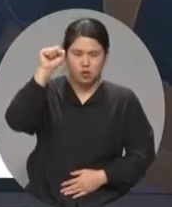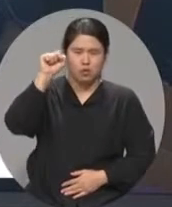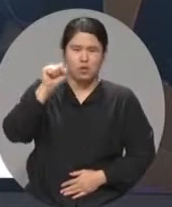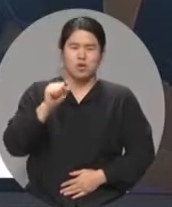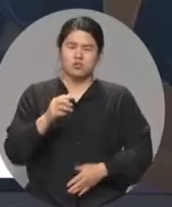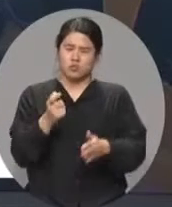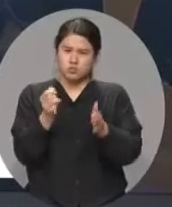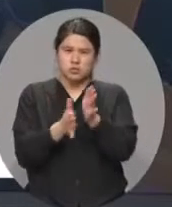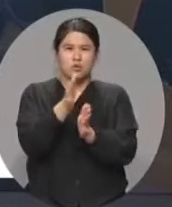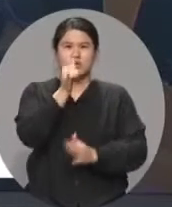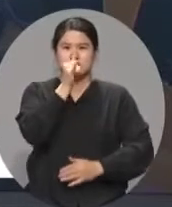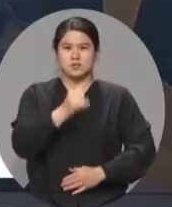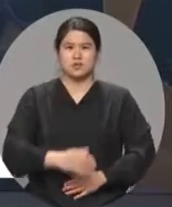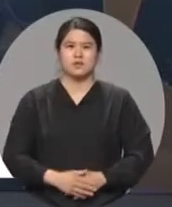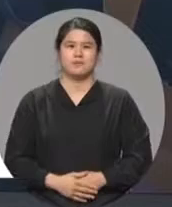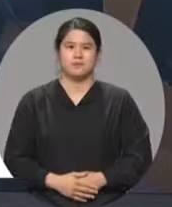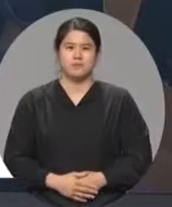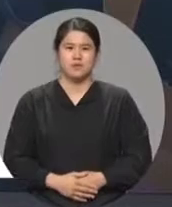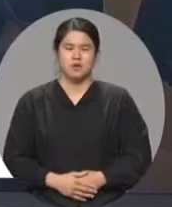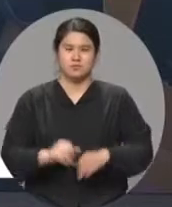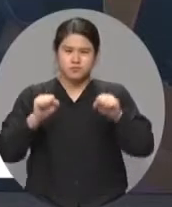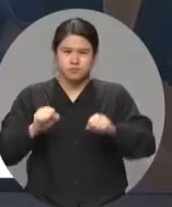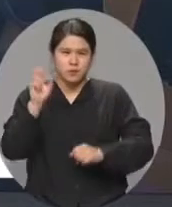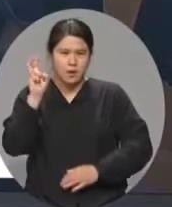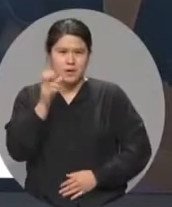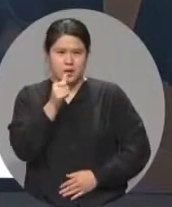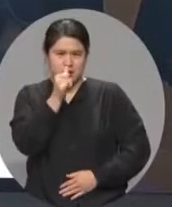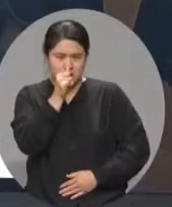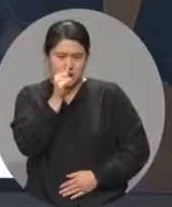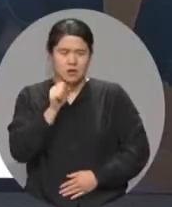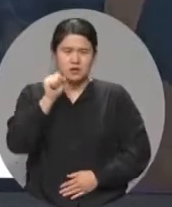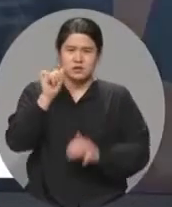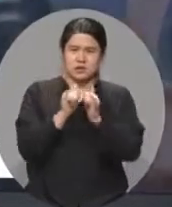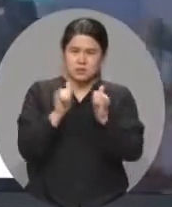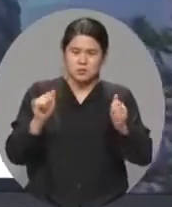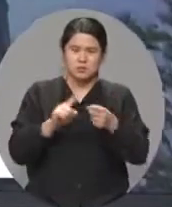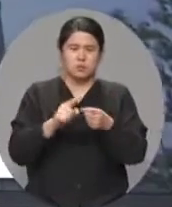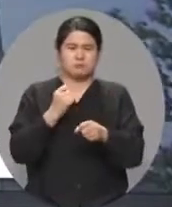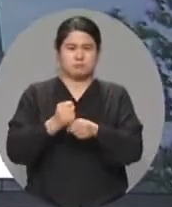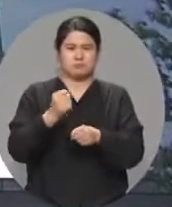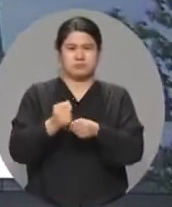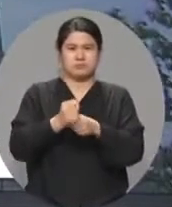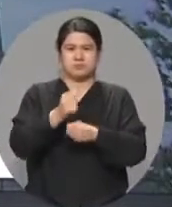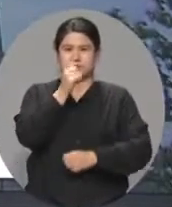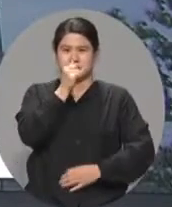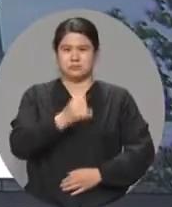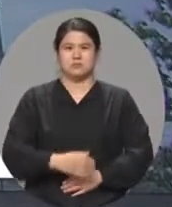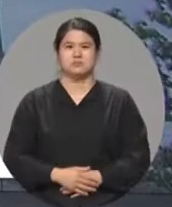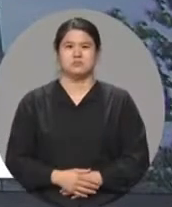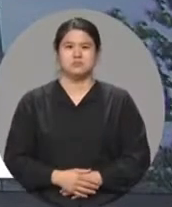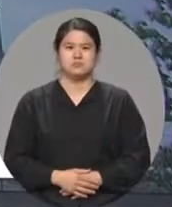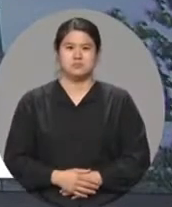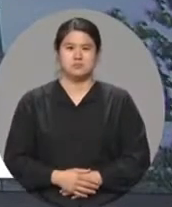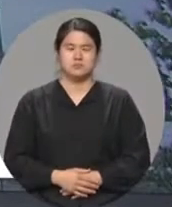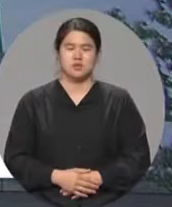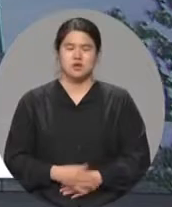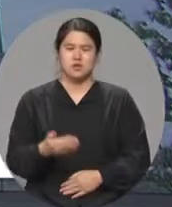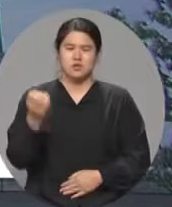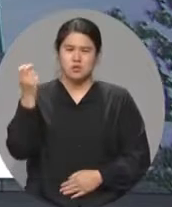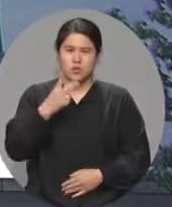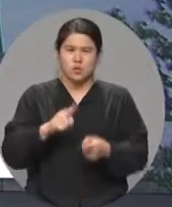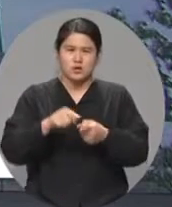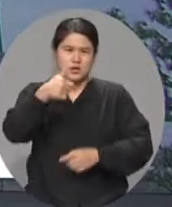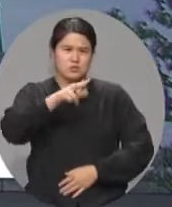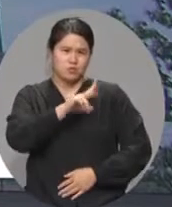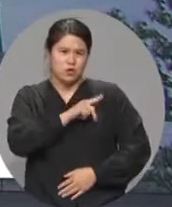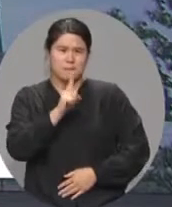갑자기 뜨거워지고 있습니다. 잠재적 후보군으로 거론되던 인사들은 당혹감을 감추지 못하고 있다고 합니다. 그러면서 김